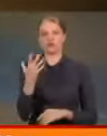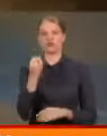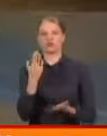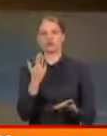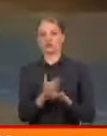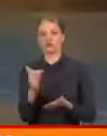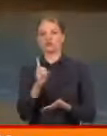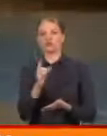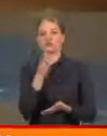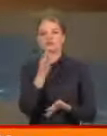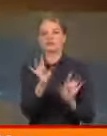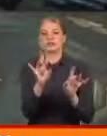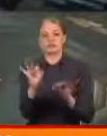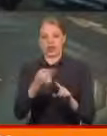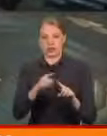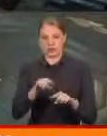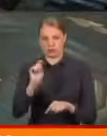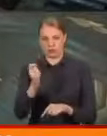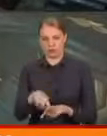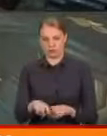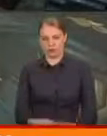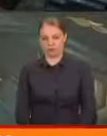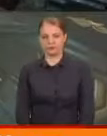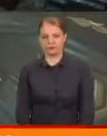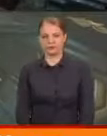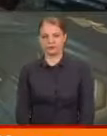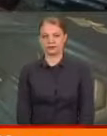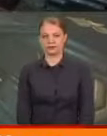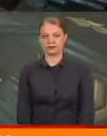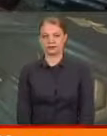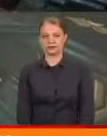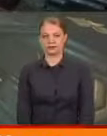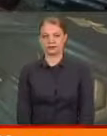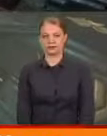що сказати про цю війну. Яна Брензей, Олексій Синельников, програма «Вікна СТБ».